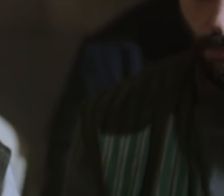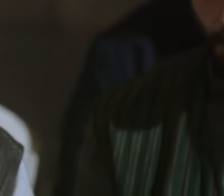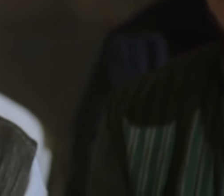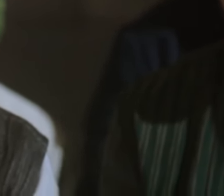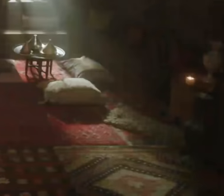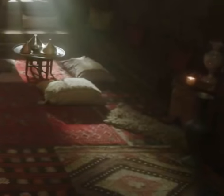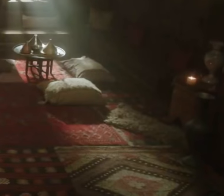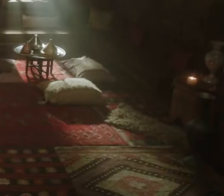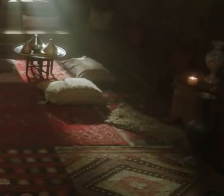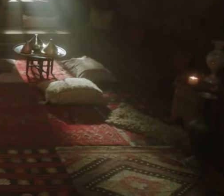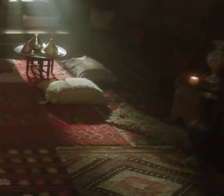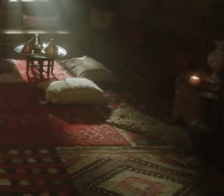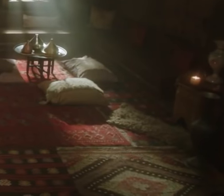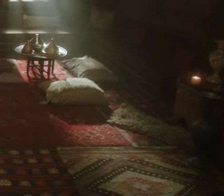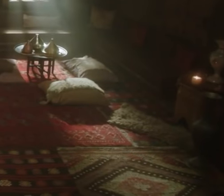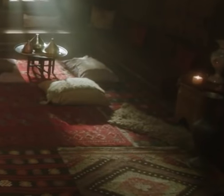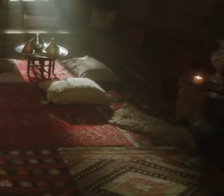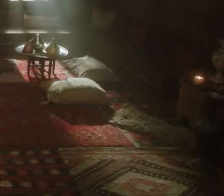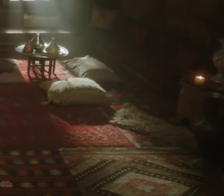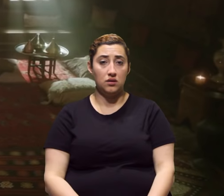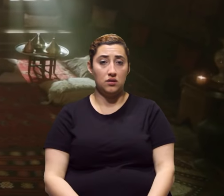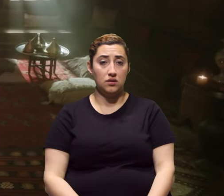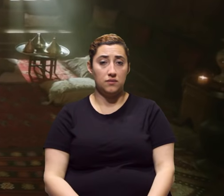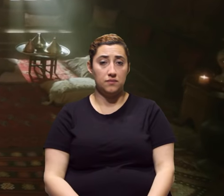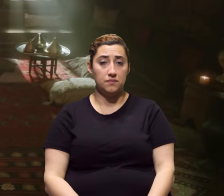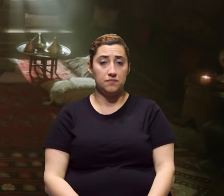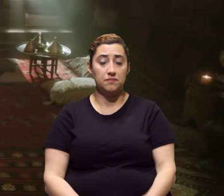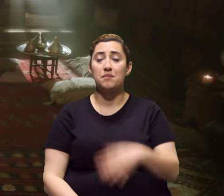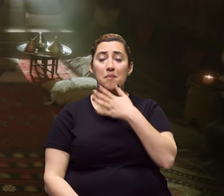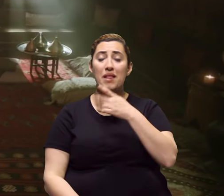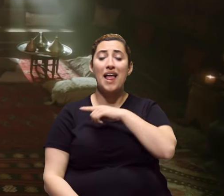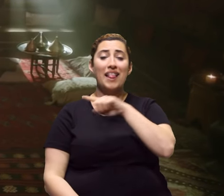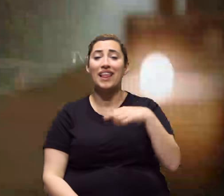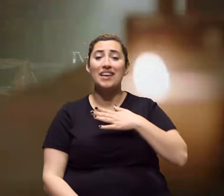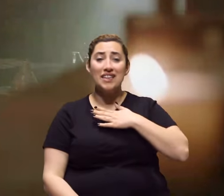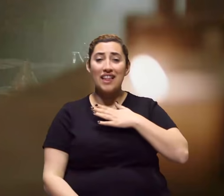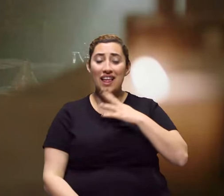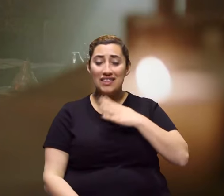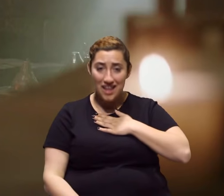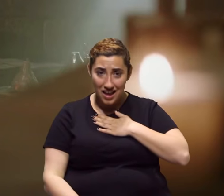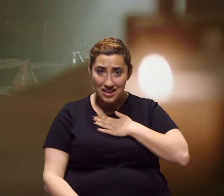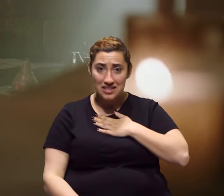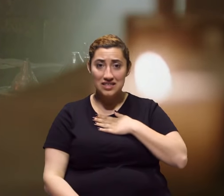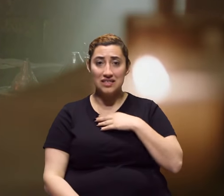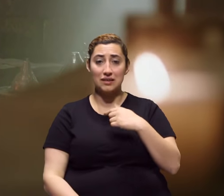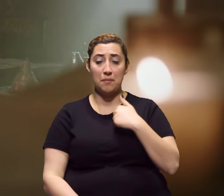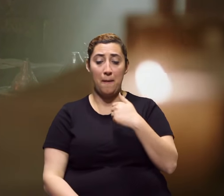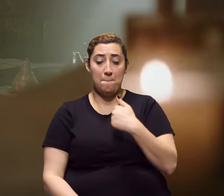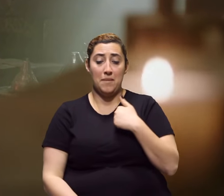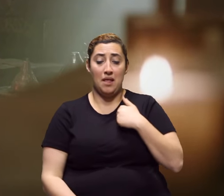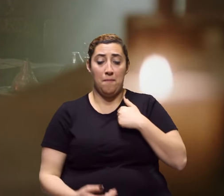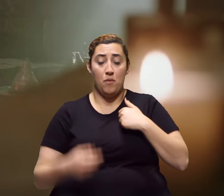oturuyorlar. Kasım mektup okumaya devam ediyor. Erenlerin himmetini ben bana